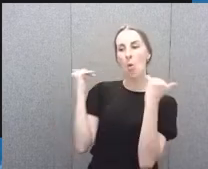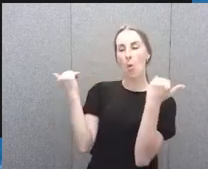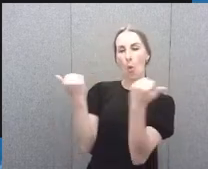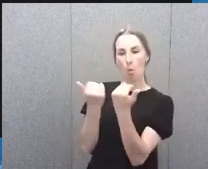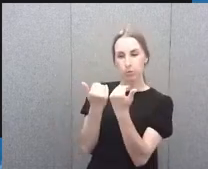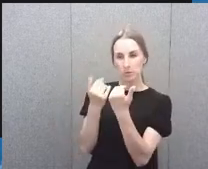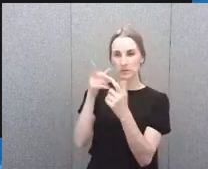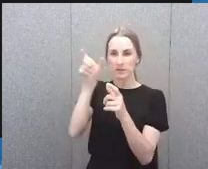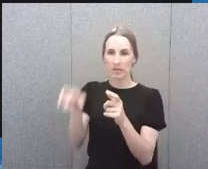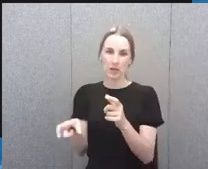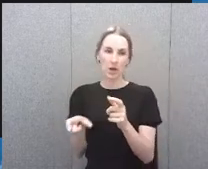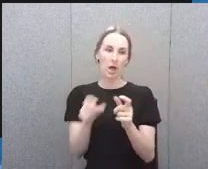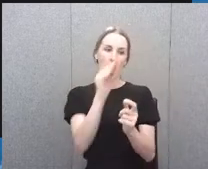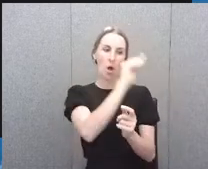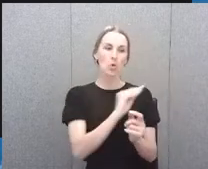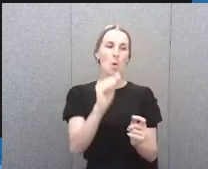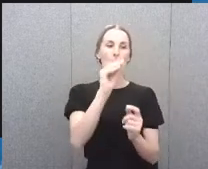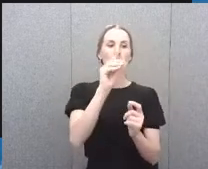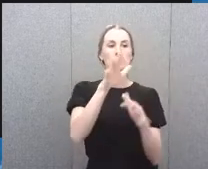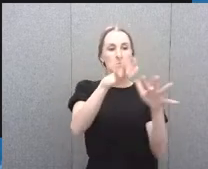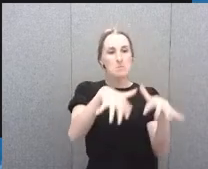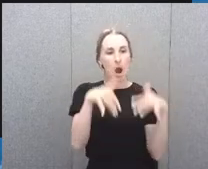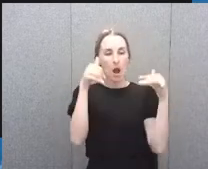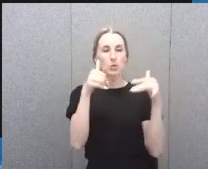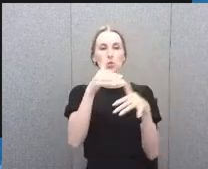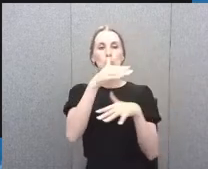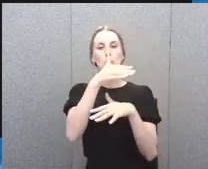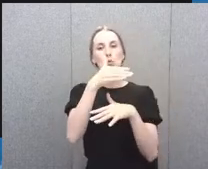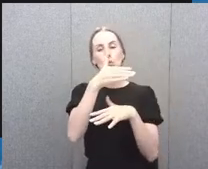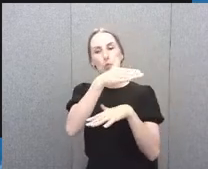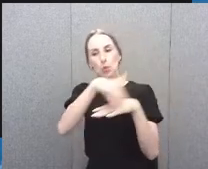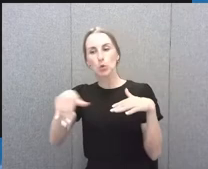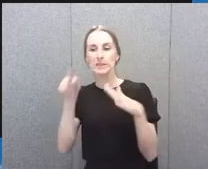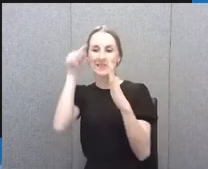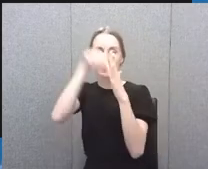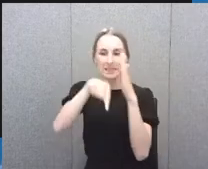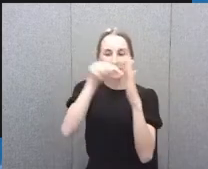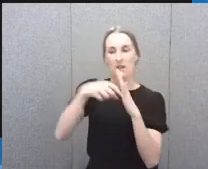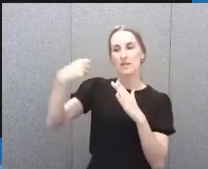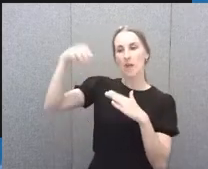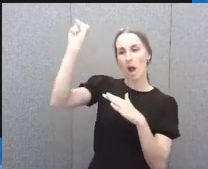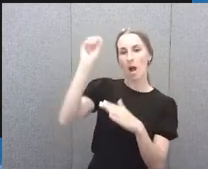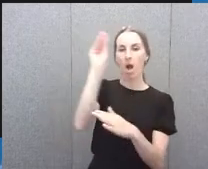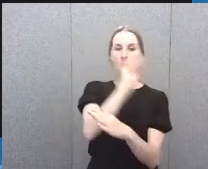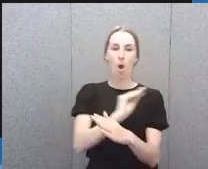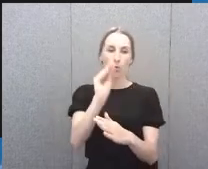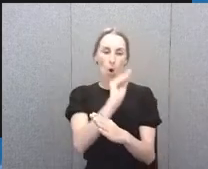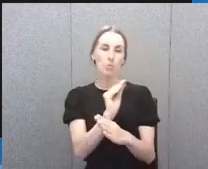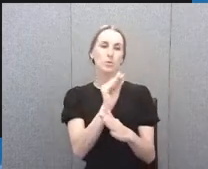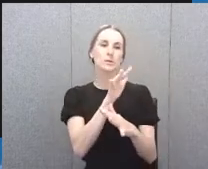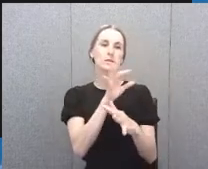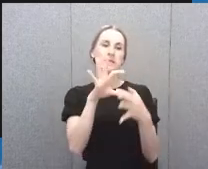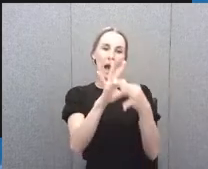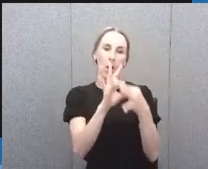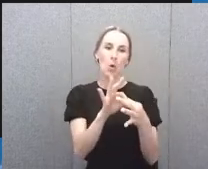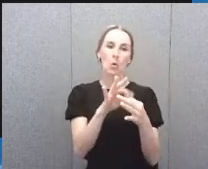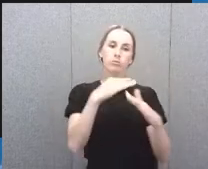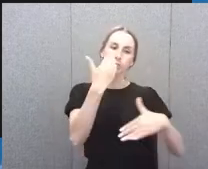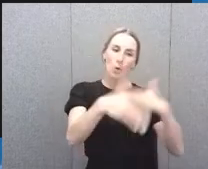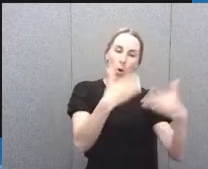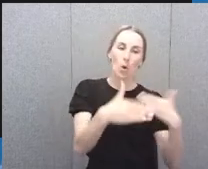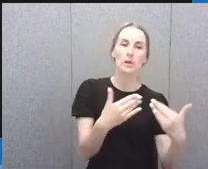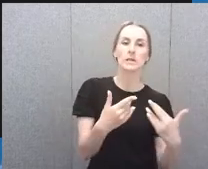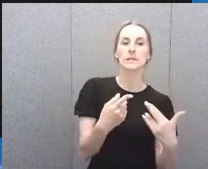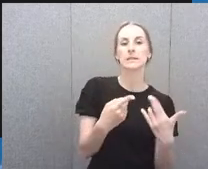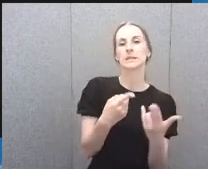зампредседателя подкомитета по безопасности и защите и также работает над вопросами по вмешательству